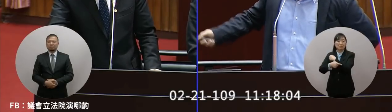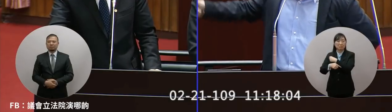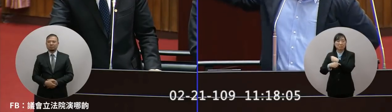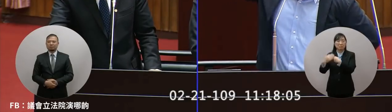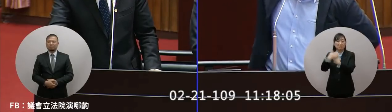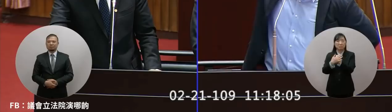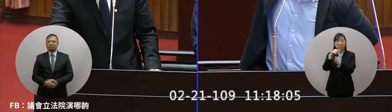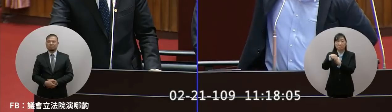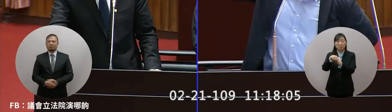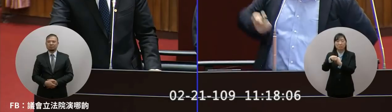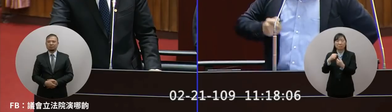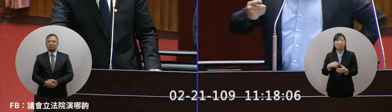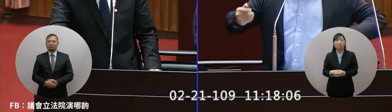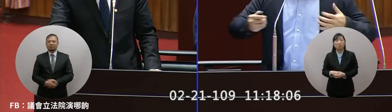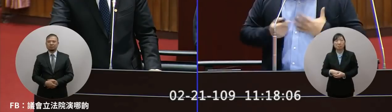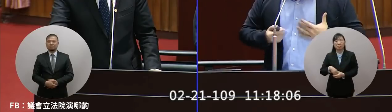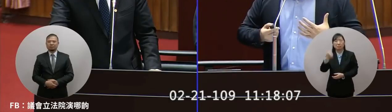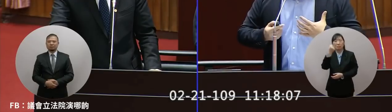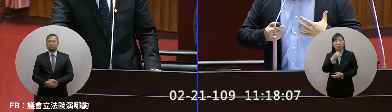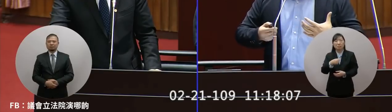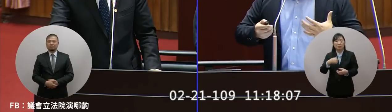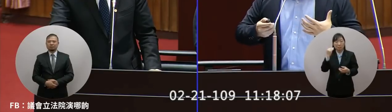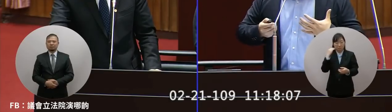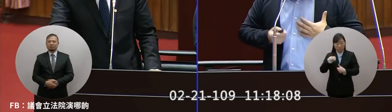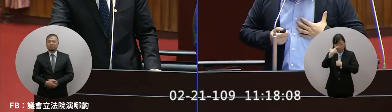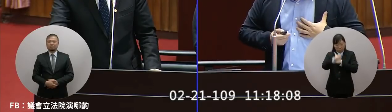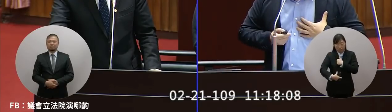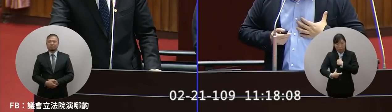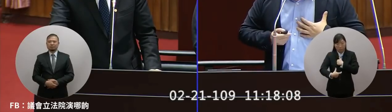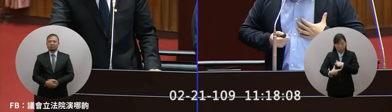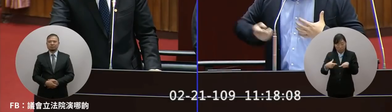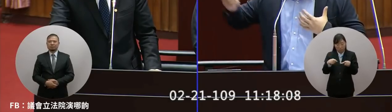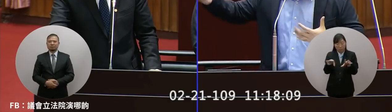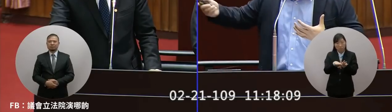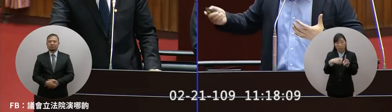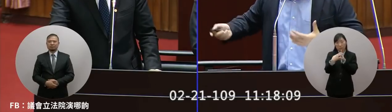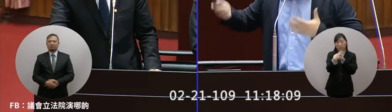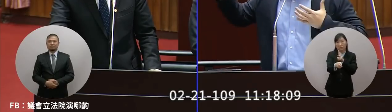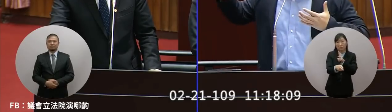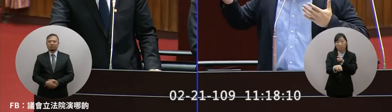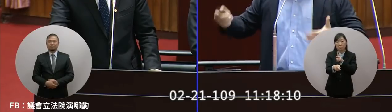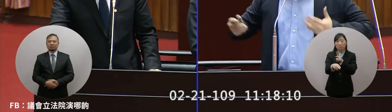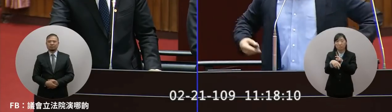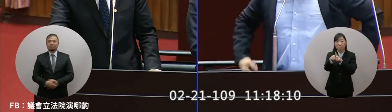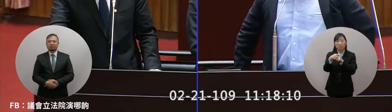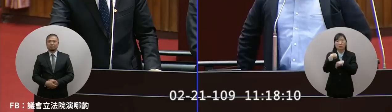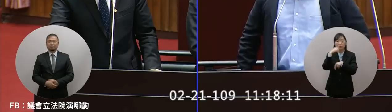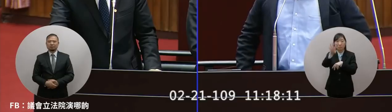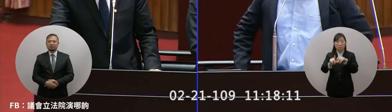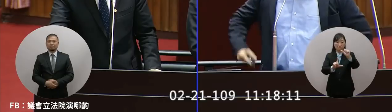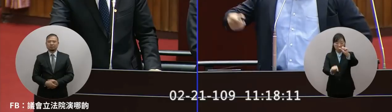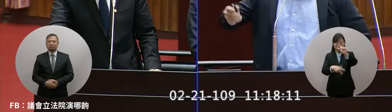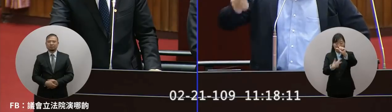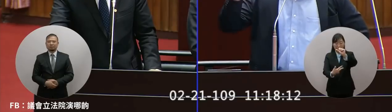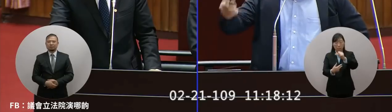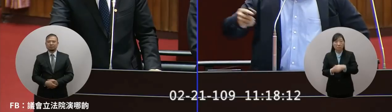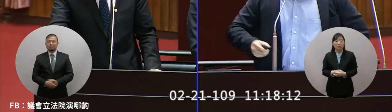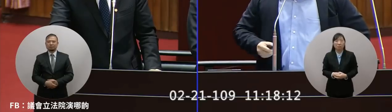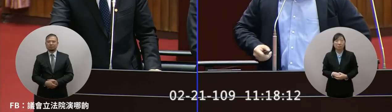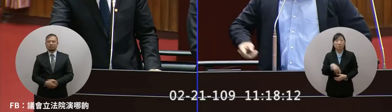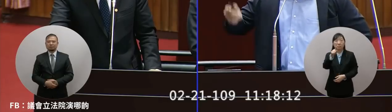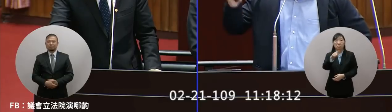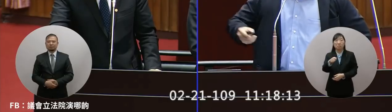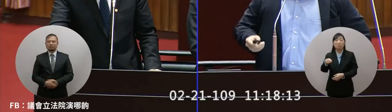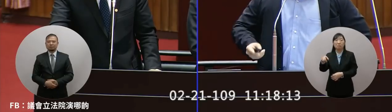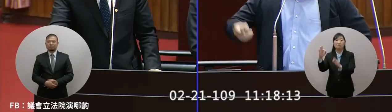好，说那我用我个人的名义发函嘛，好，跟他说，哎，那你5月7号。你放